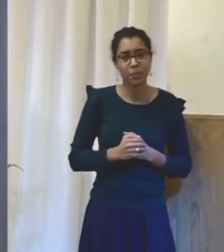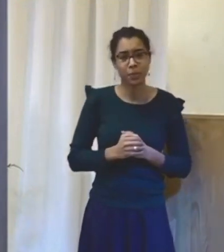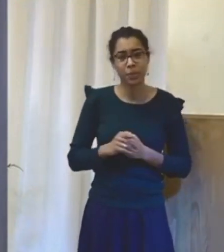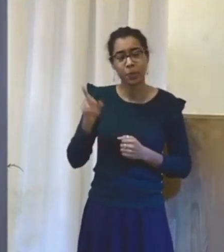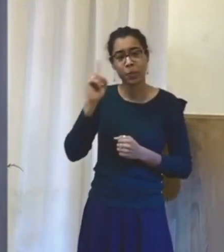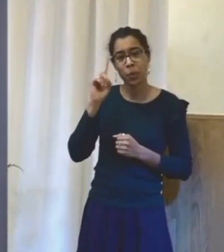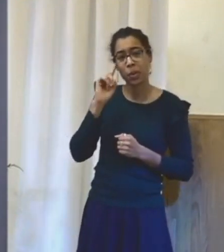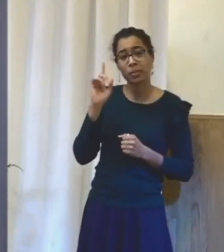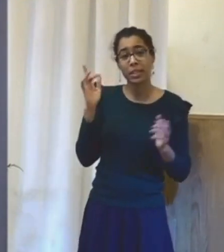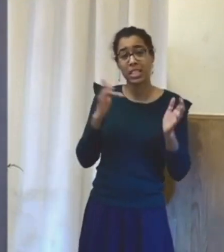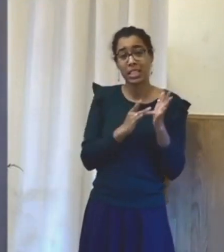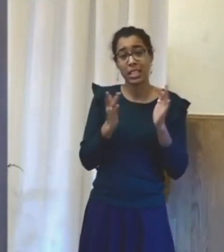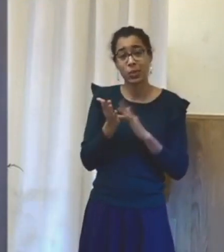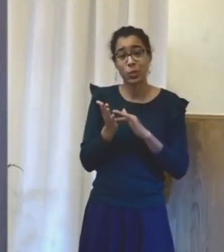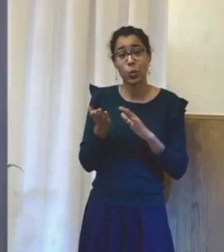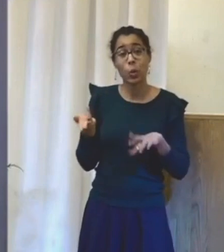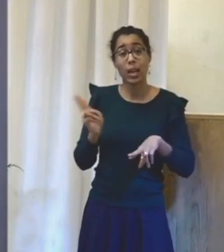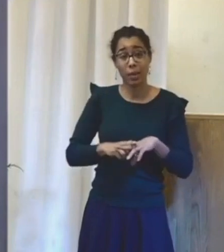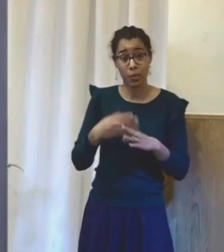parce que Jésus a payé le prix.